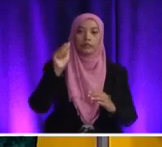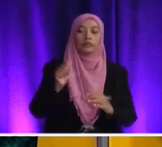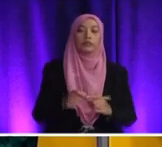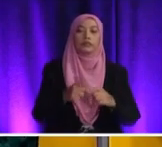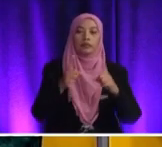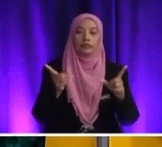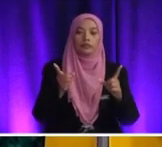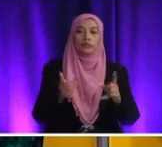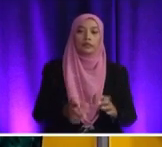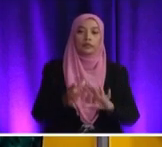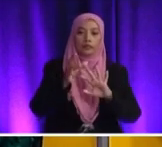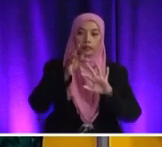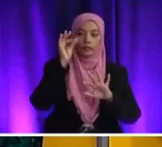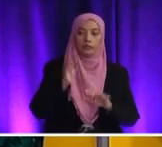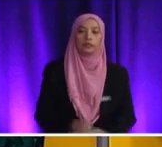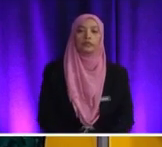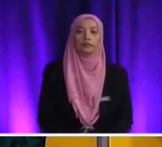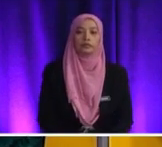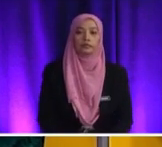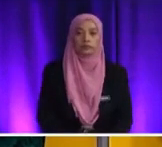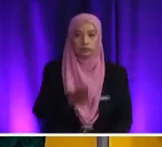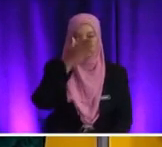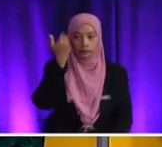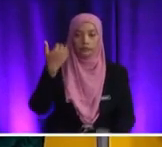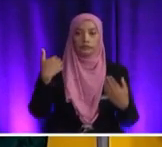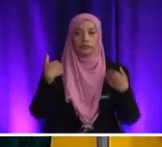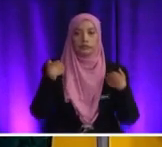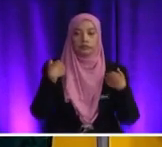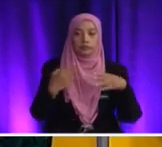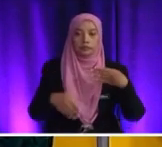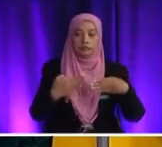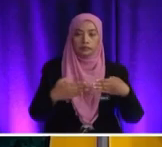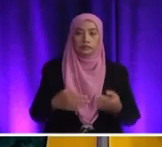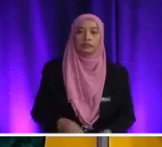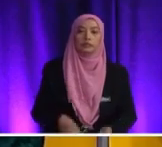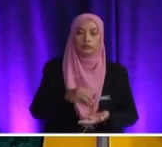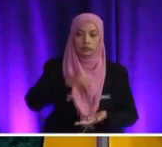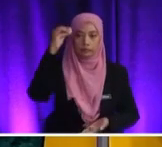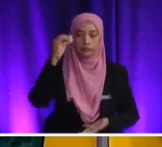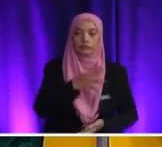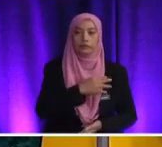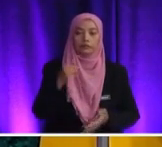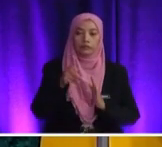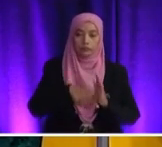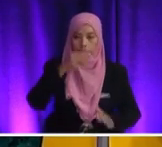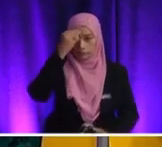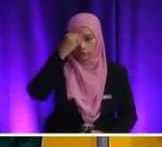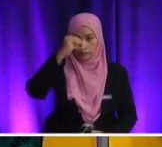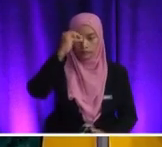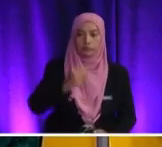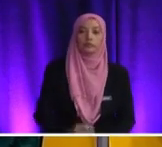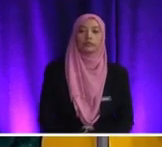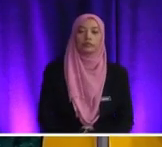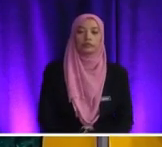murid-murid sebenarnya kini seimbang ah jangan vokes belajar saja kite kene Ade